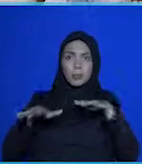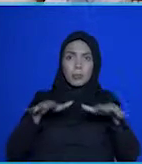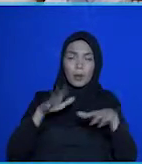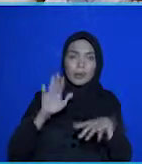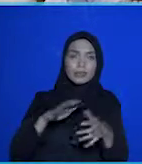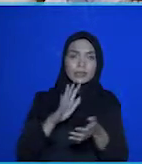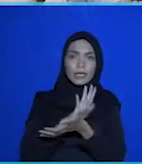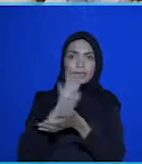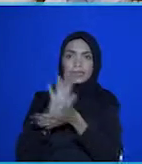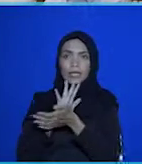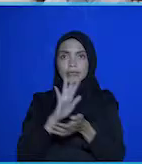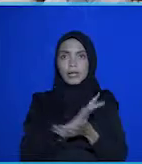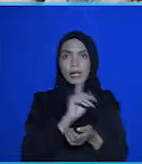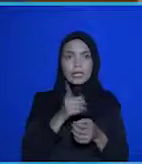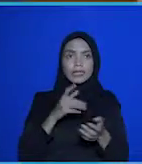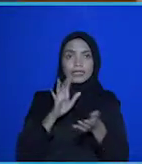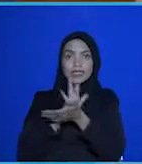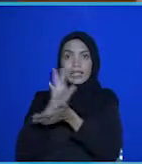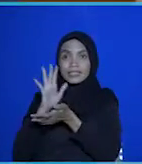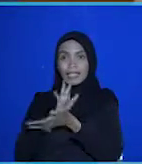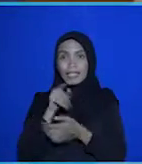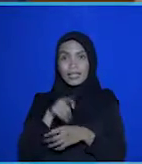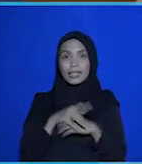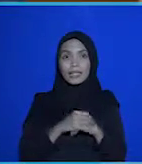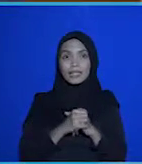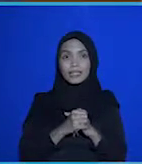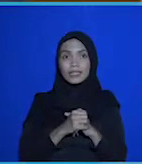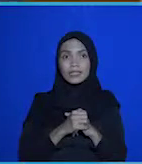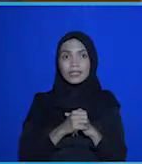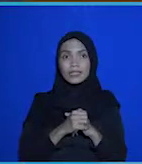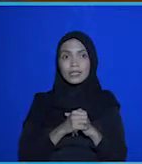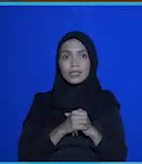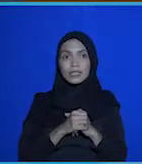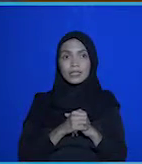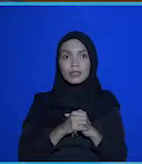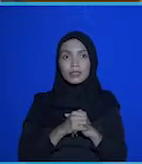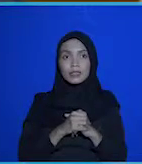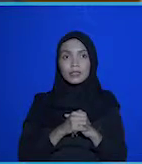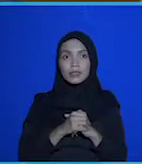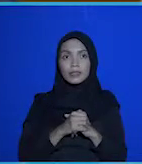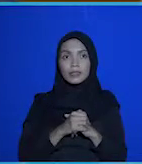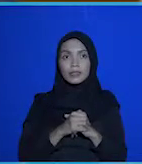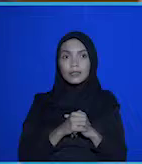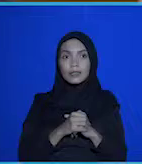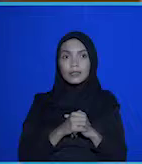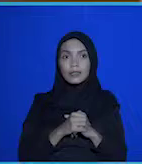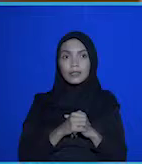gempa itu masih ada sisa energi. Sisa energi itu akan